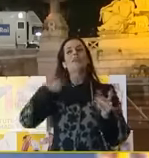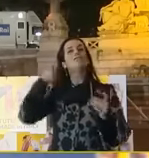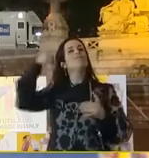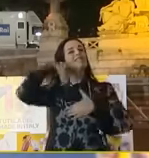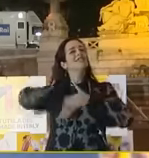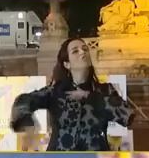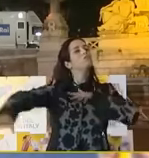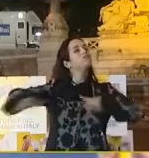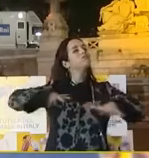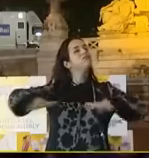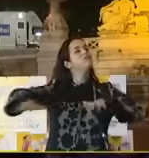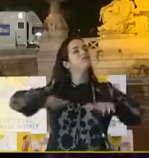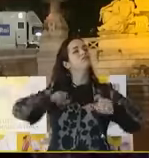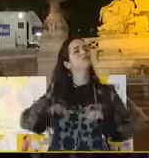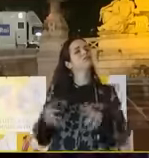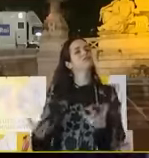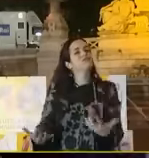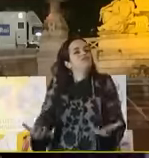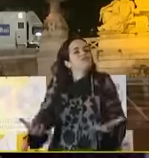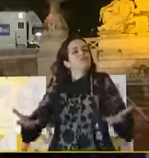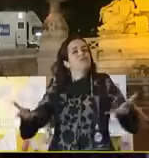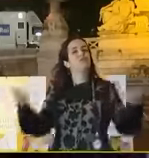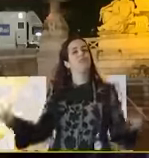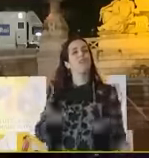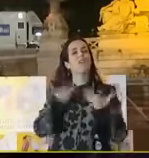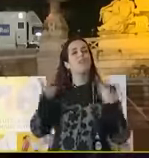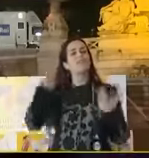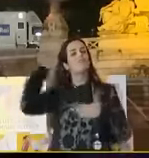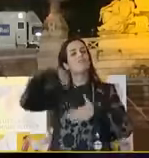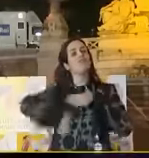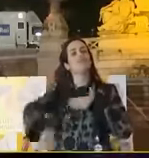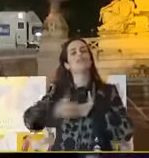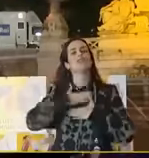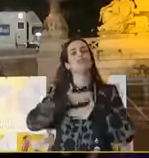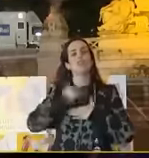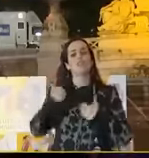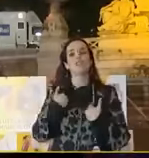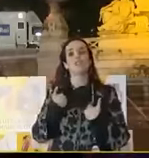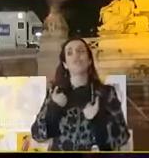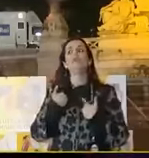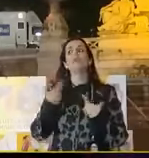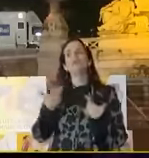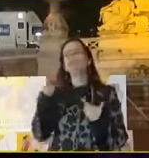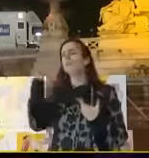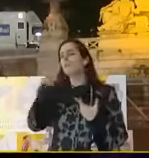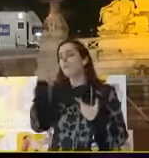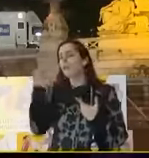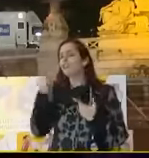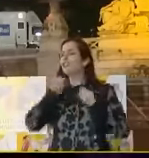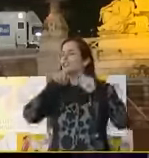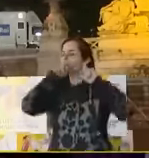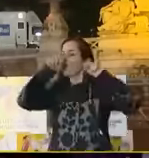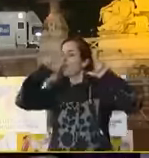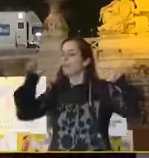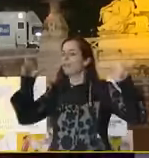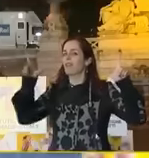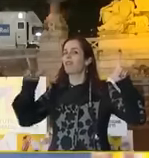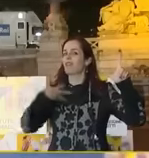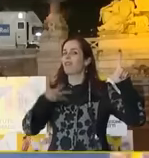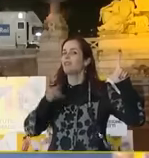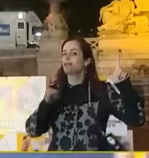muovendo, lo sento, e avremo delle sorprese inaudite, inaudite.